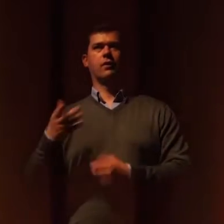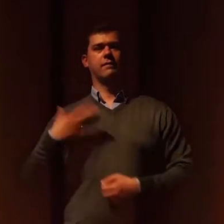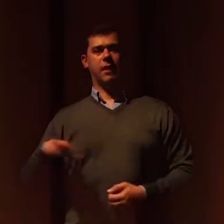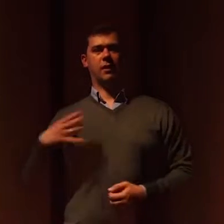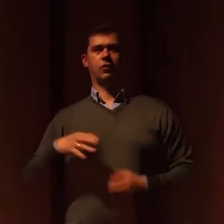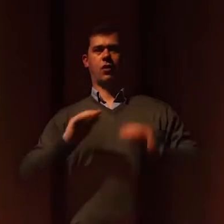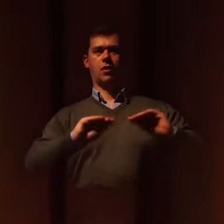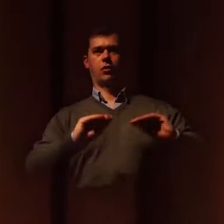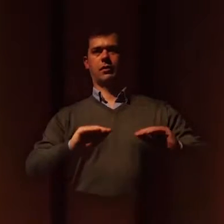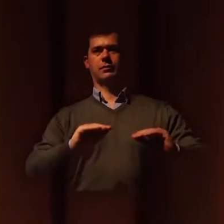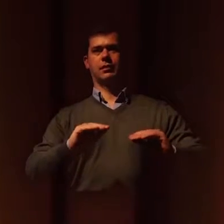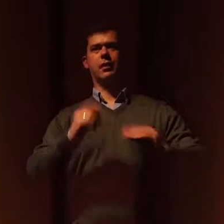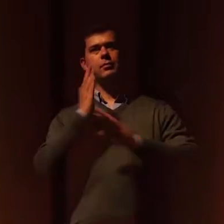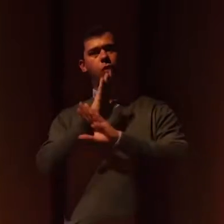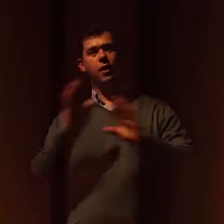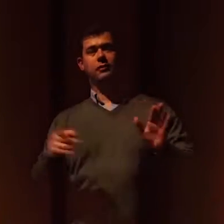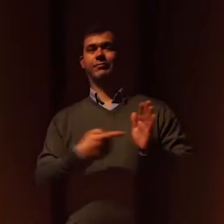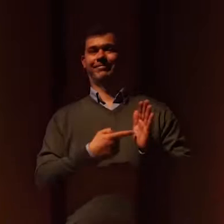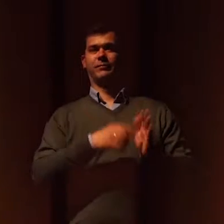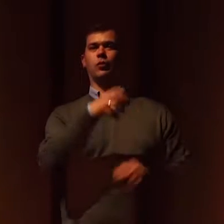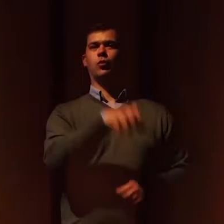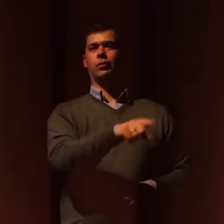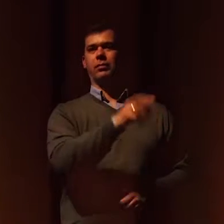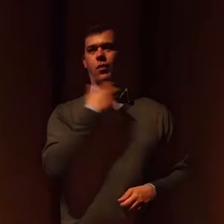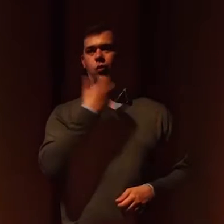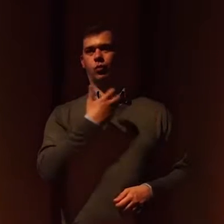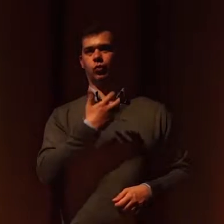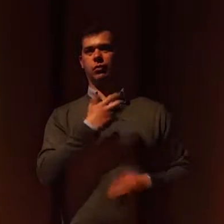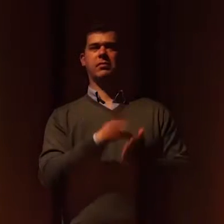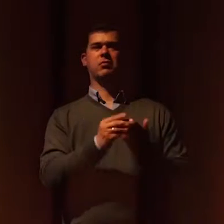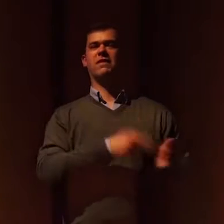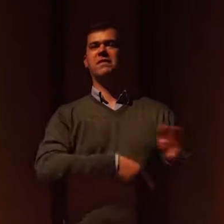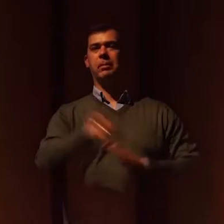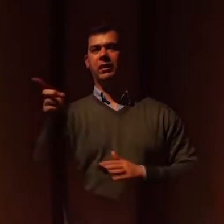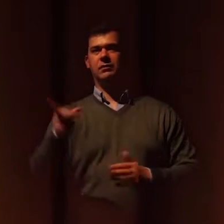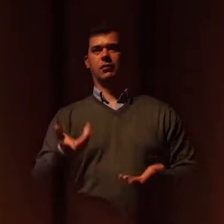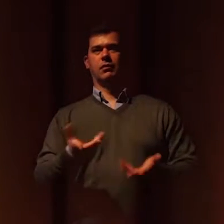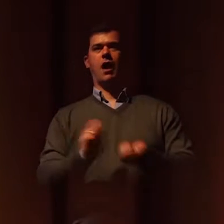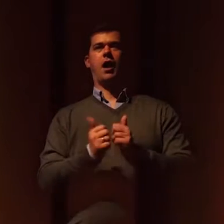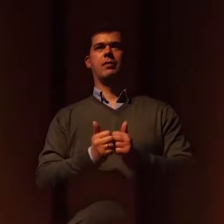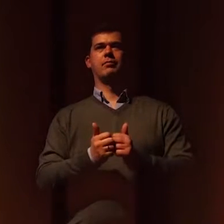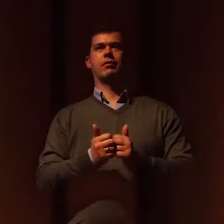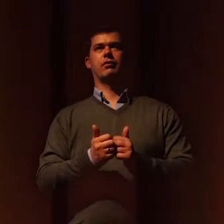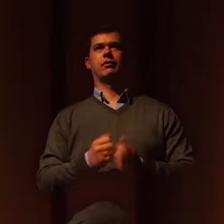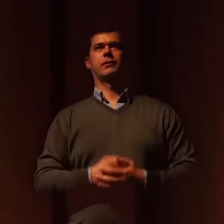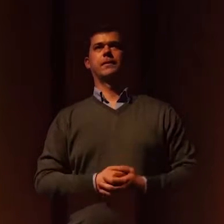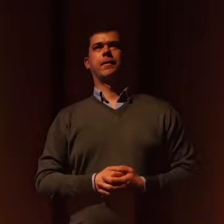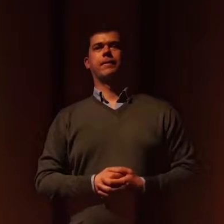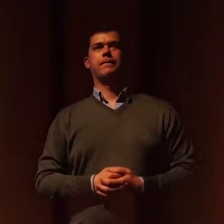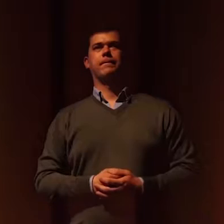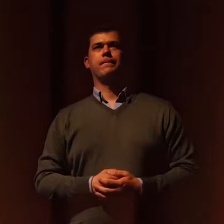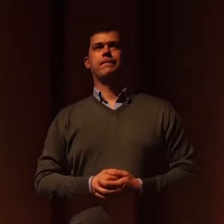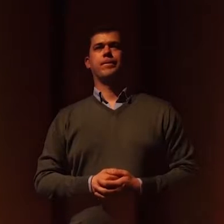w edukacji pokazywać sprawę wypędzeń sprawę